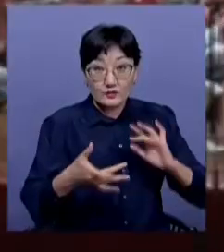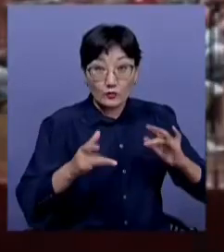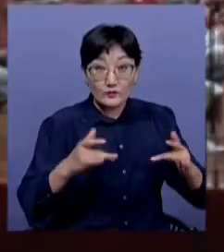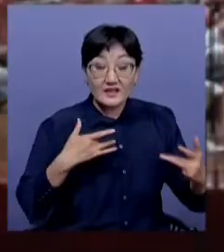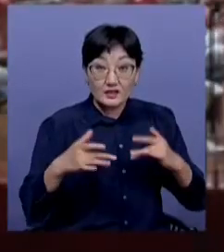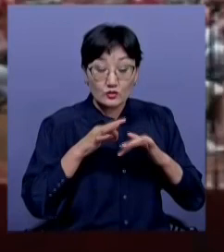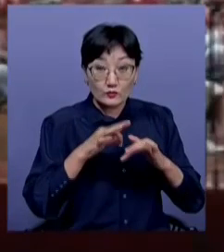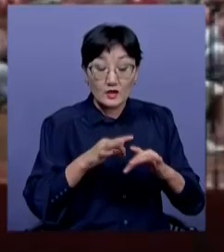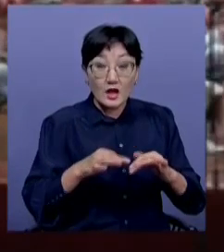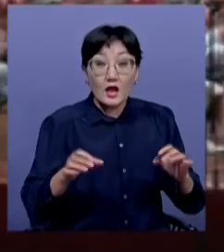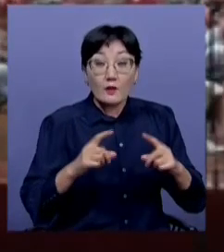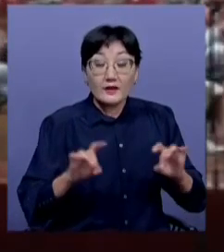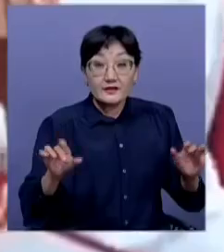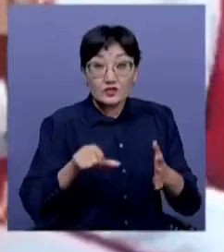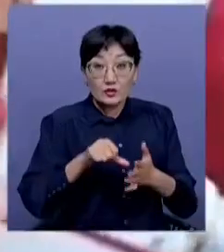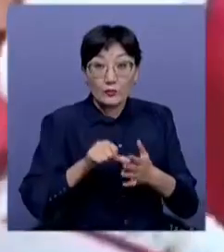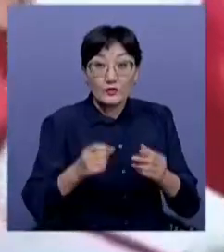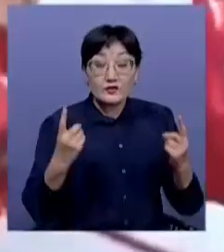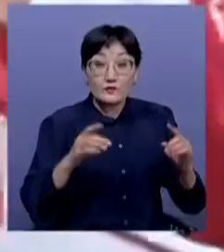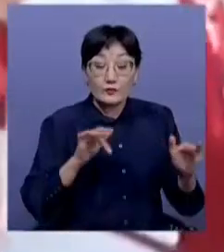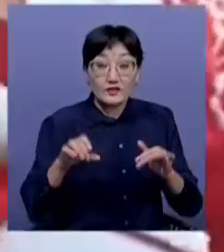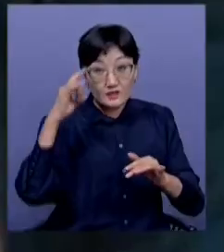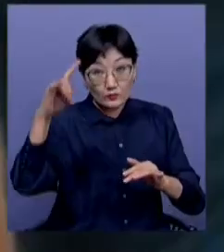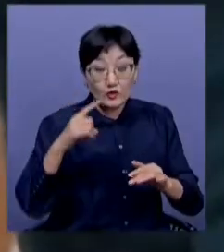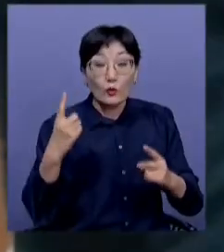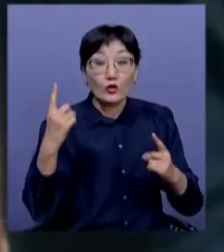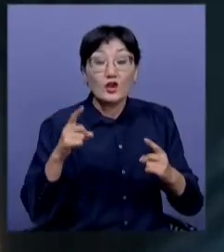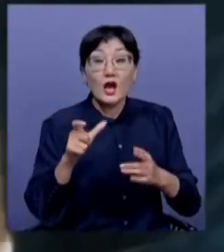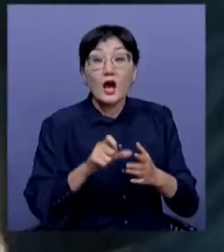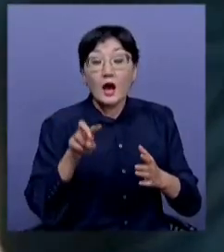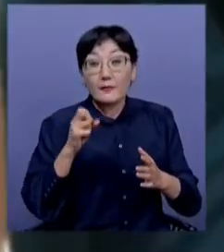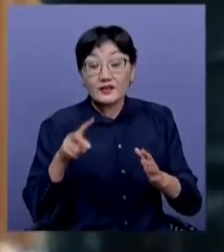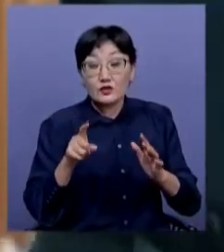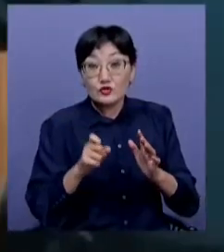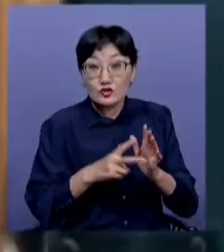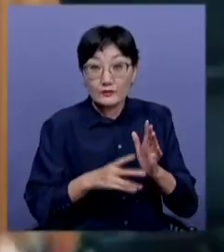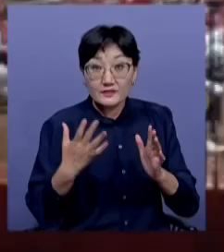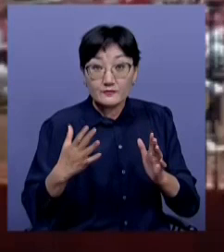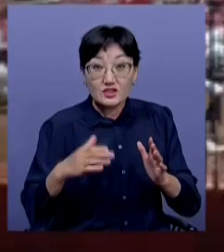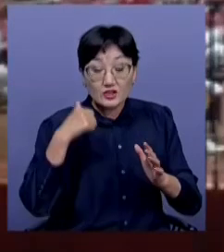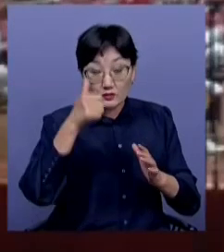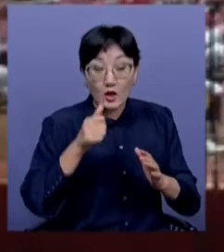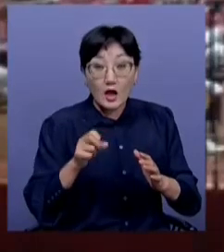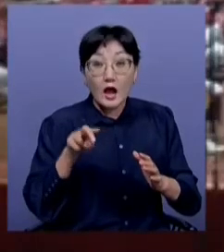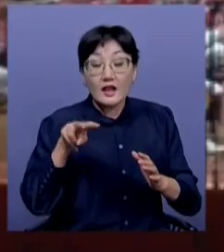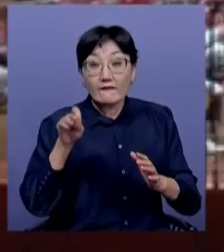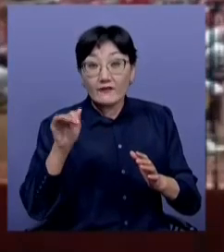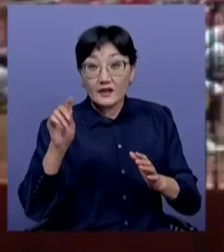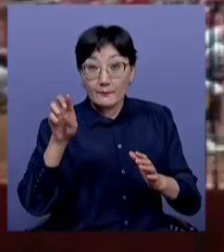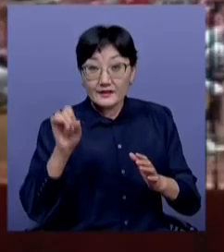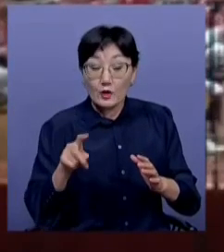концерт өткізді. Оркестр мүшелері айтулы шараны Қазақтың ұлы ақыны Абайдың 175 жылдығына, сондай-ақ Әбу Насыр